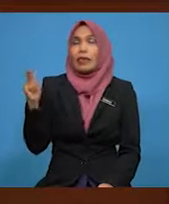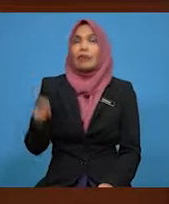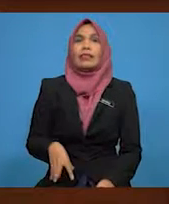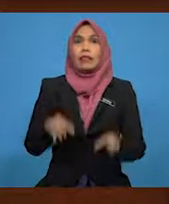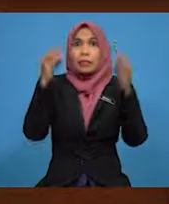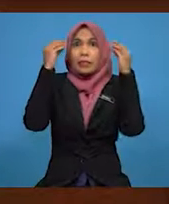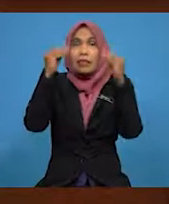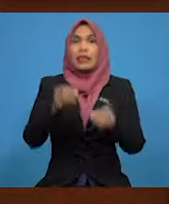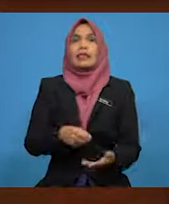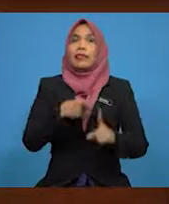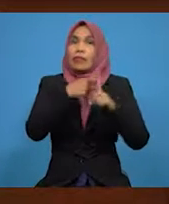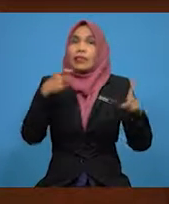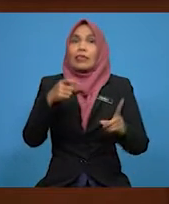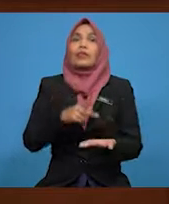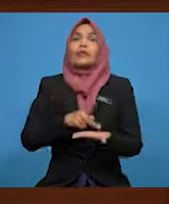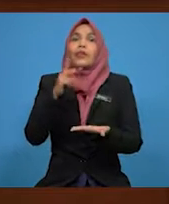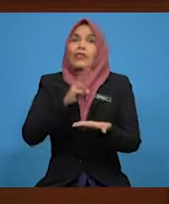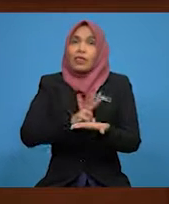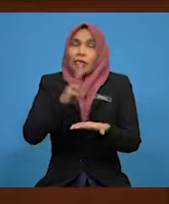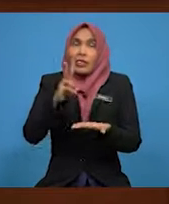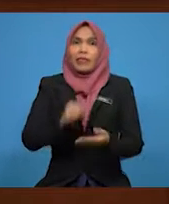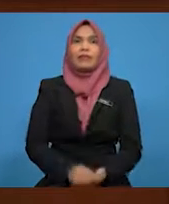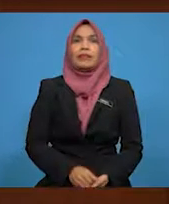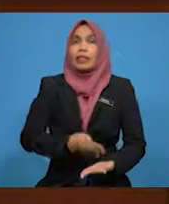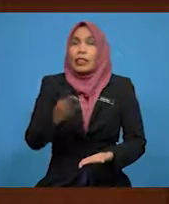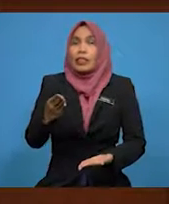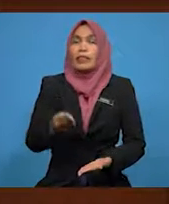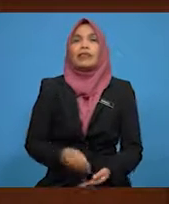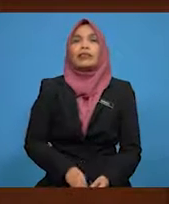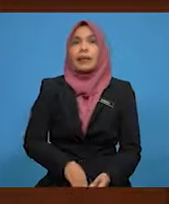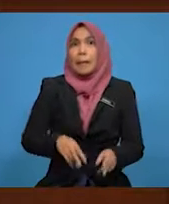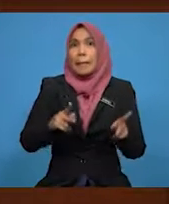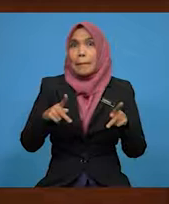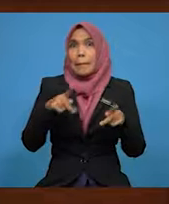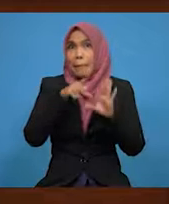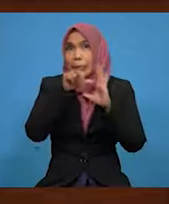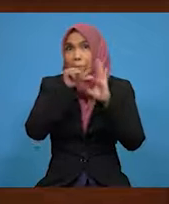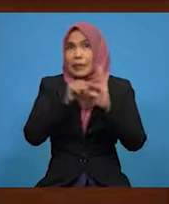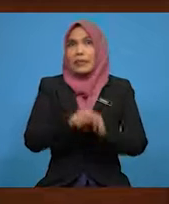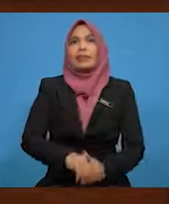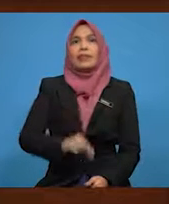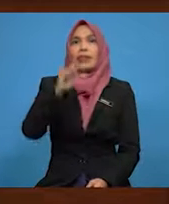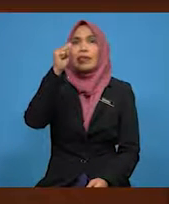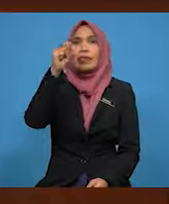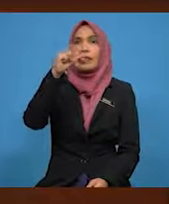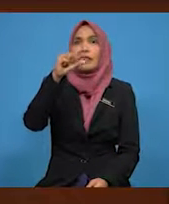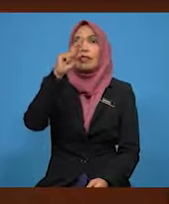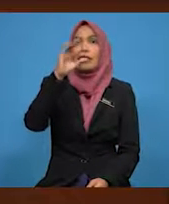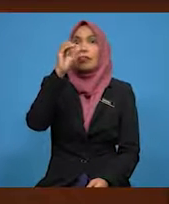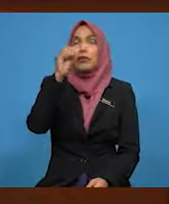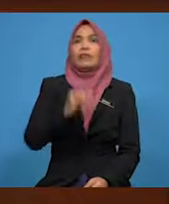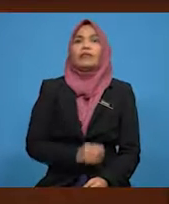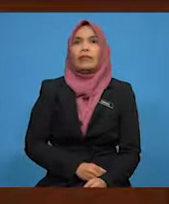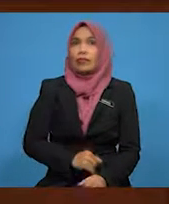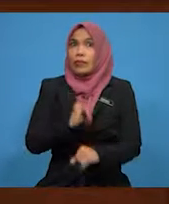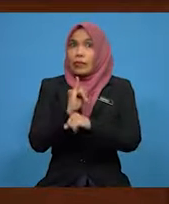dari College Vocational Datuk Lela Maharaja bagi program Agro Industri Ternakan Poultry. Hari ini,